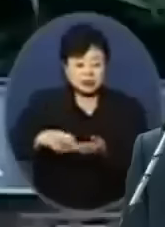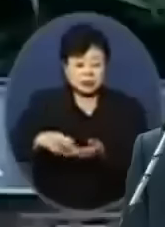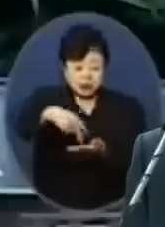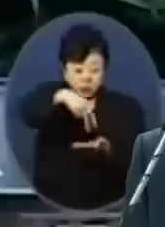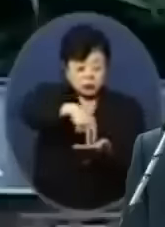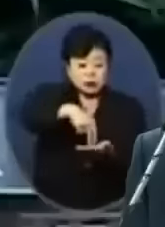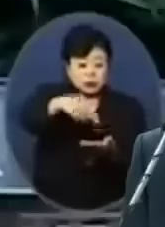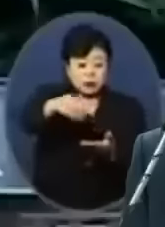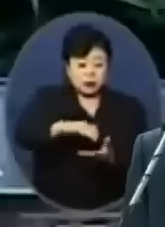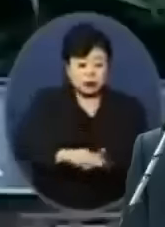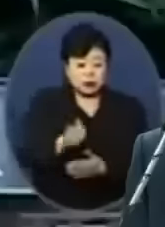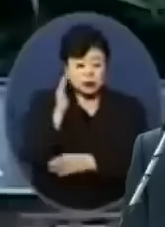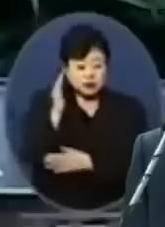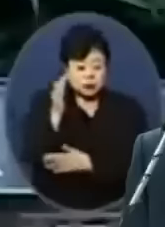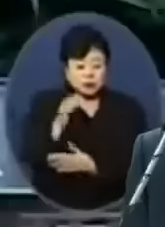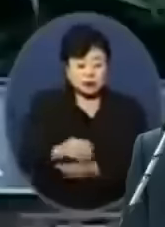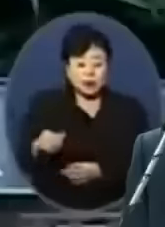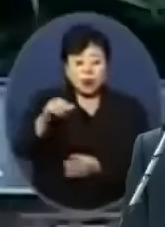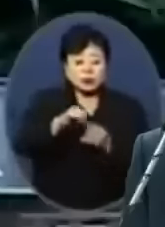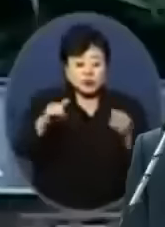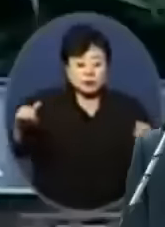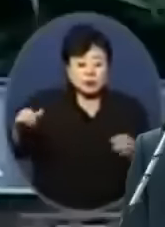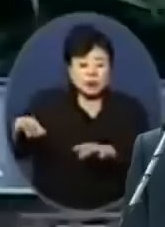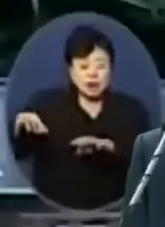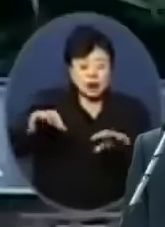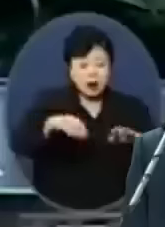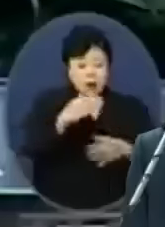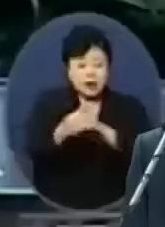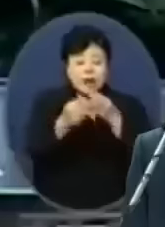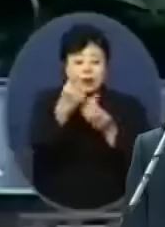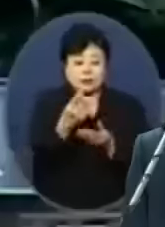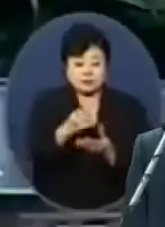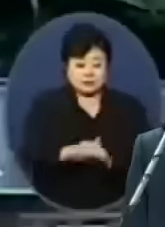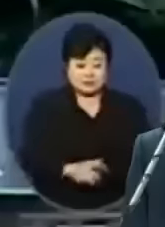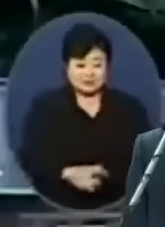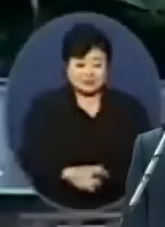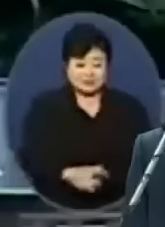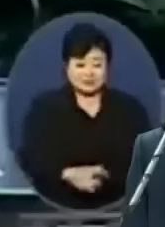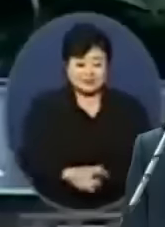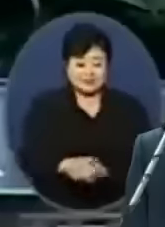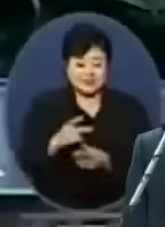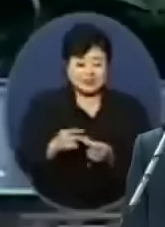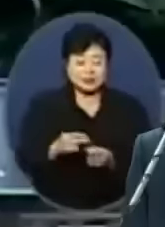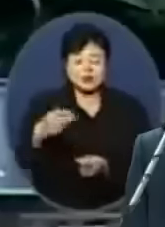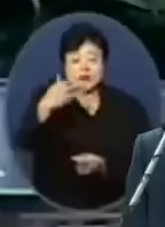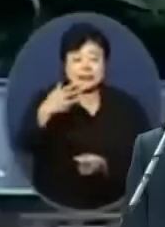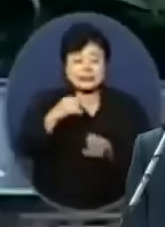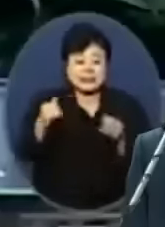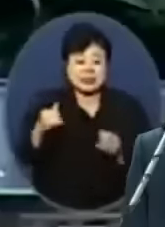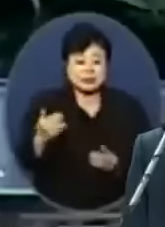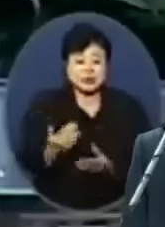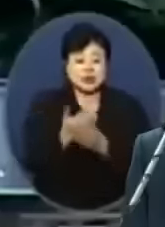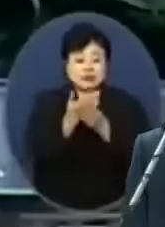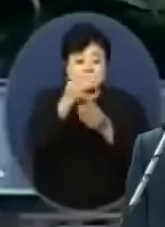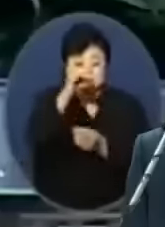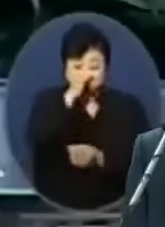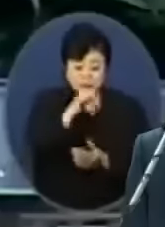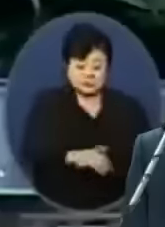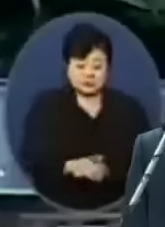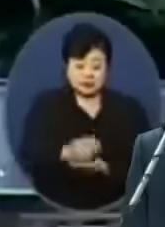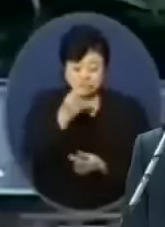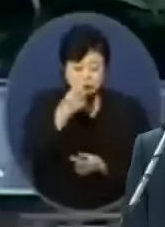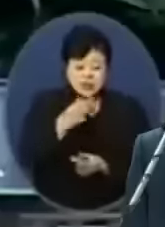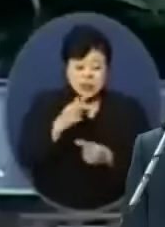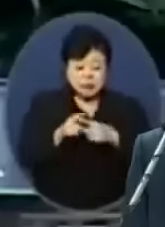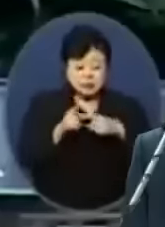고치고 설교하니까 5,000명이 회개하고 나왔습니다. 이틀 만에 8,000명이 됐습니다.